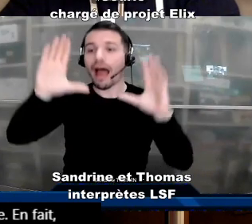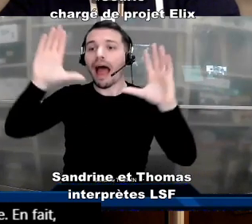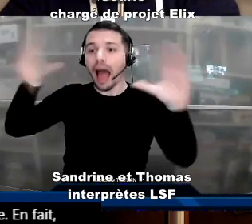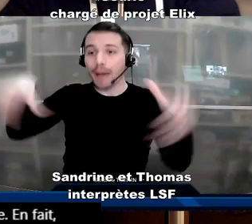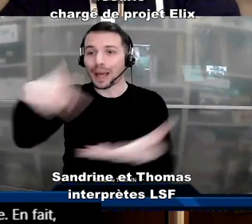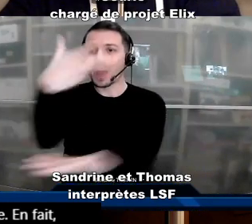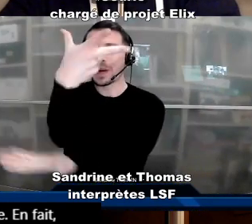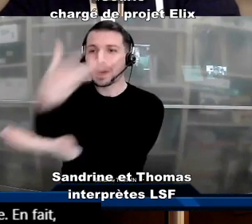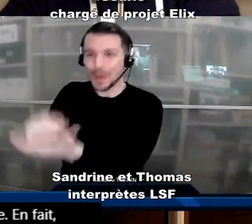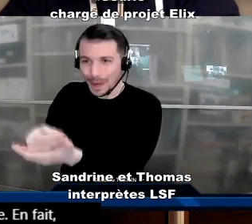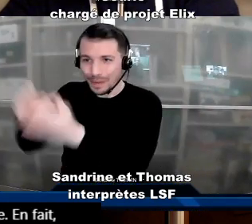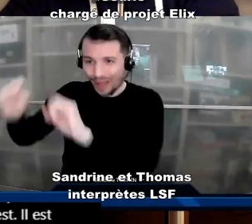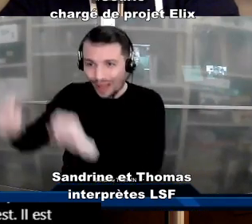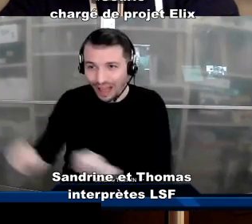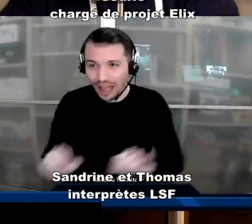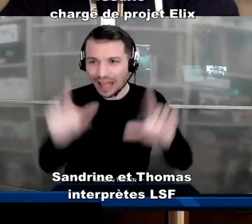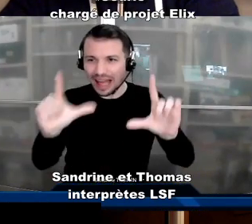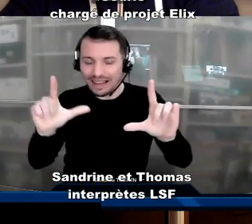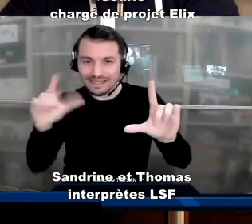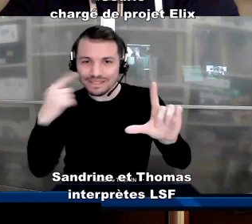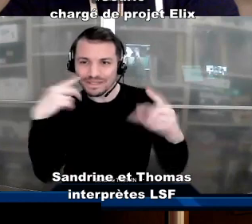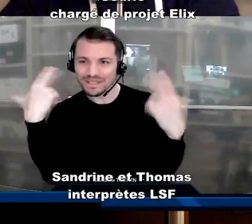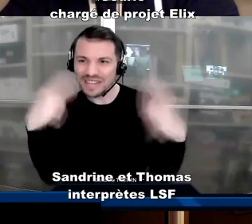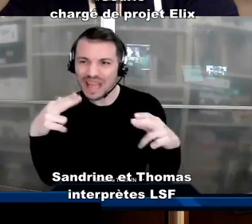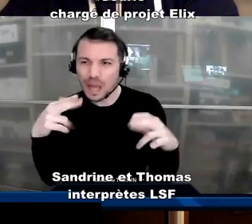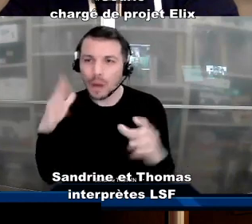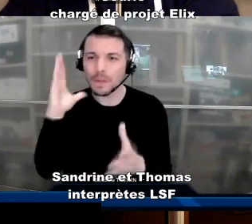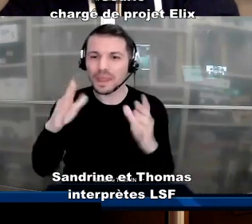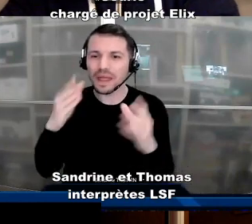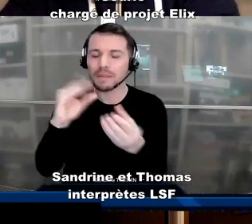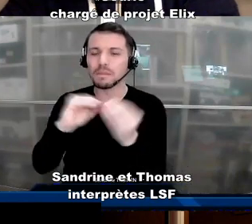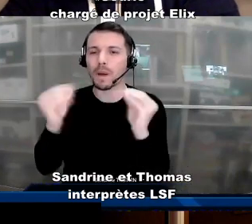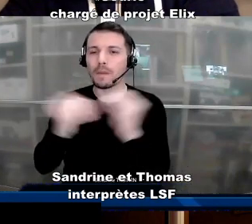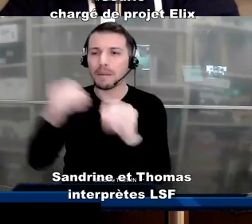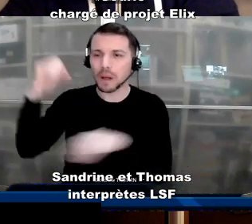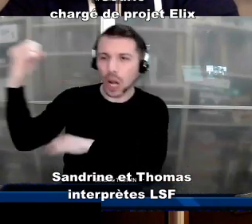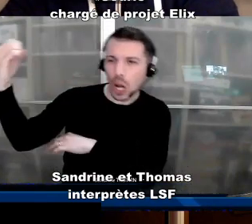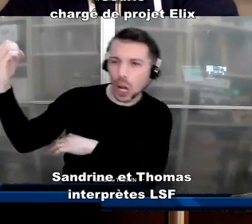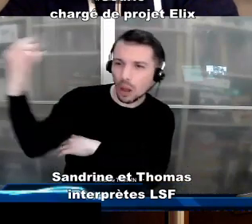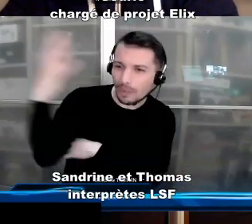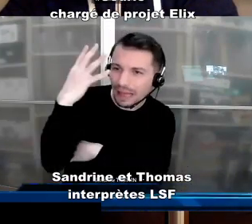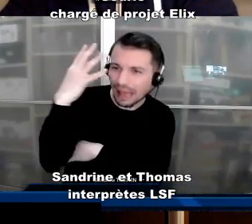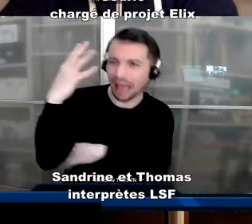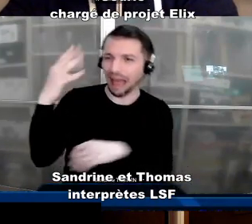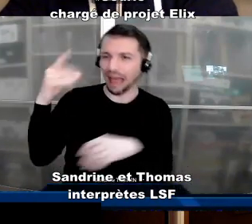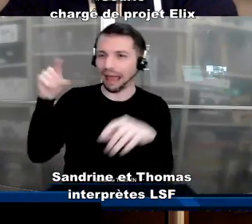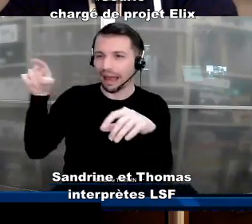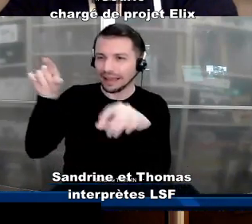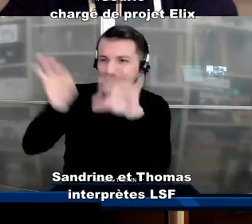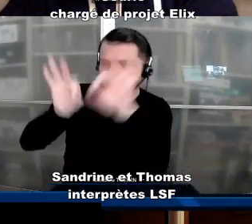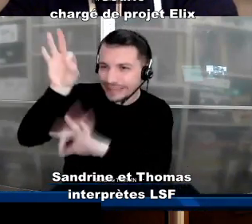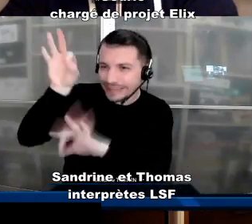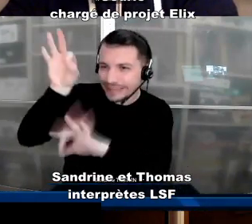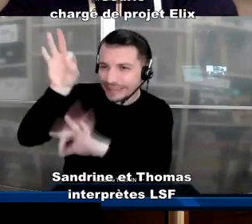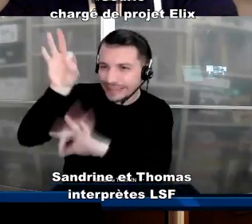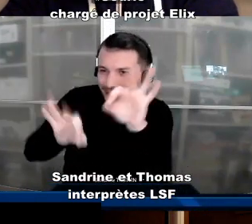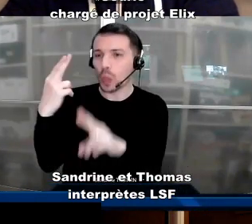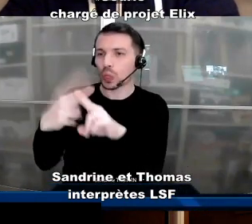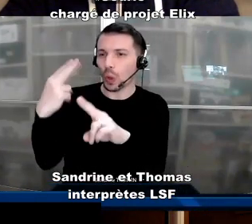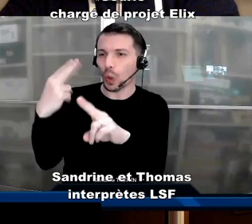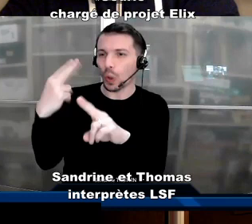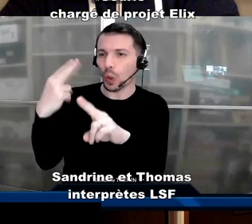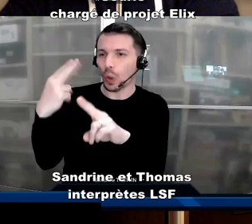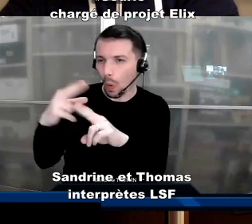Pour peut-être parfois on peut avoir des petits soucis de lumière ou ce genre de choses. Ensuite, il faut les renommer, il faut les importer